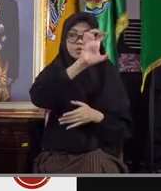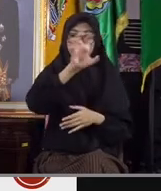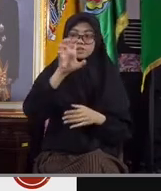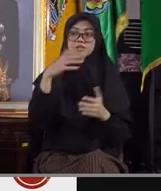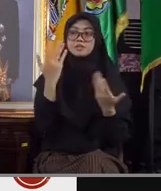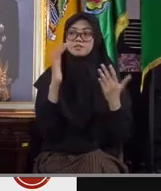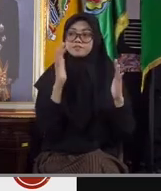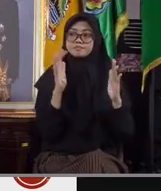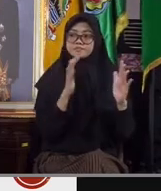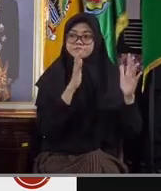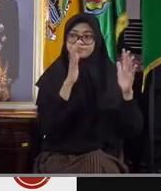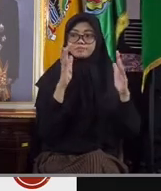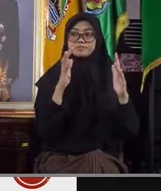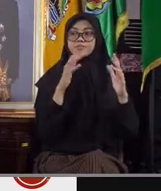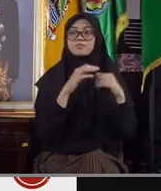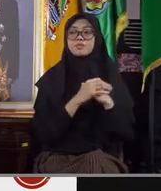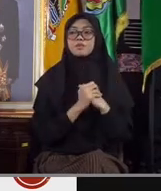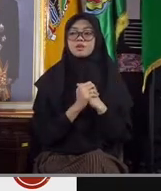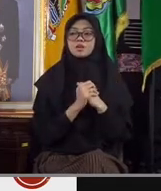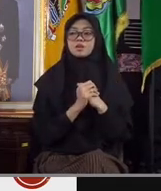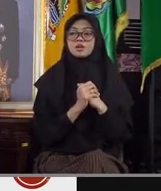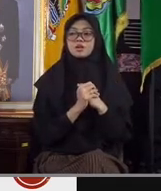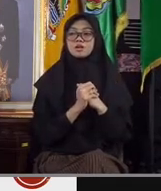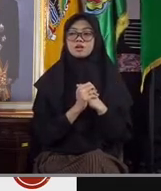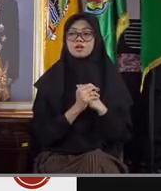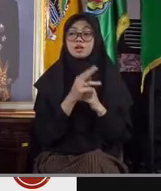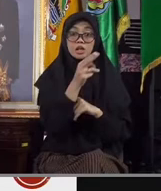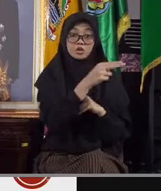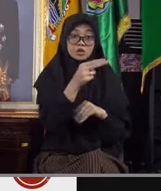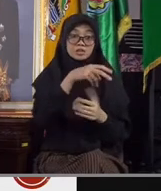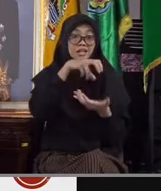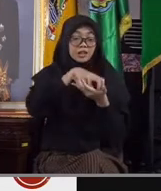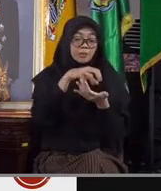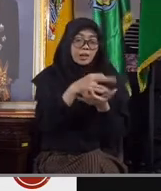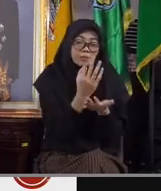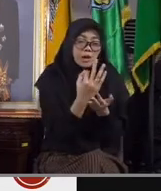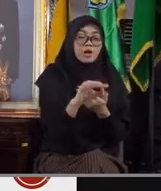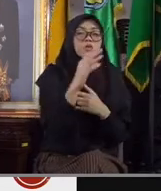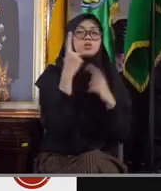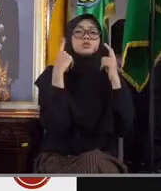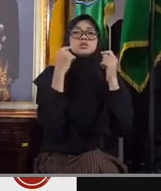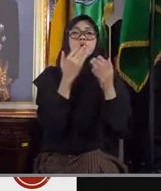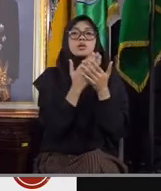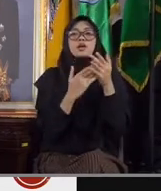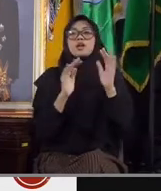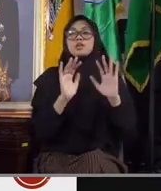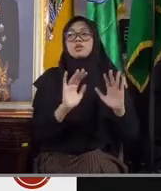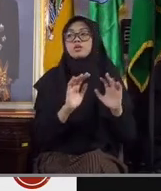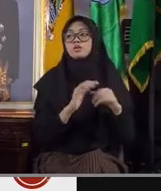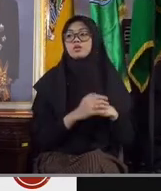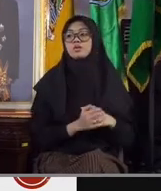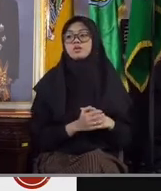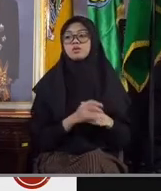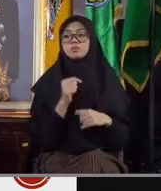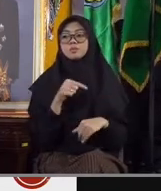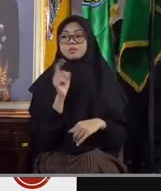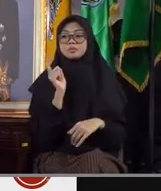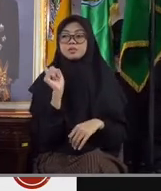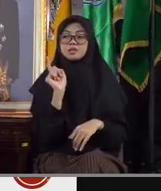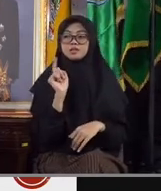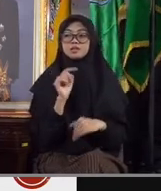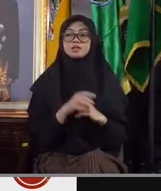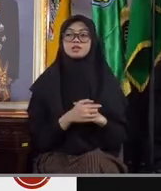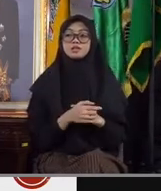ya. Jadi di Indonesia baru Jawa Tengah. Jadi mungkin ini bisa jadi kebanggaan kita bersama, Pak Gub.